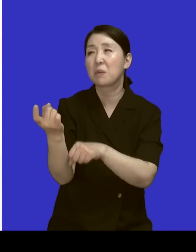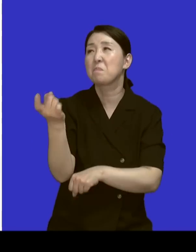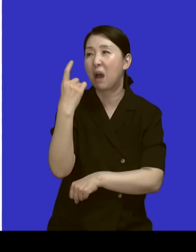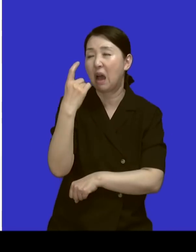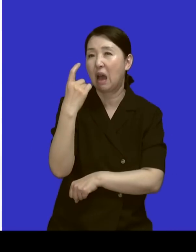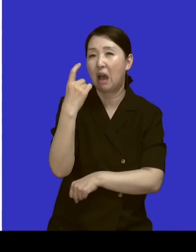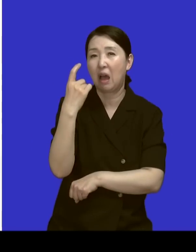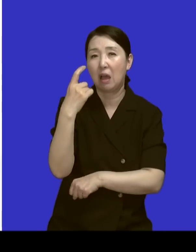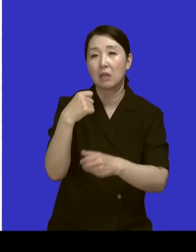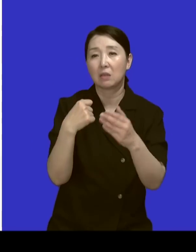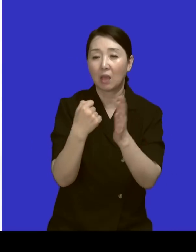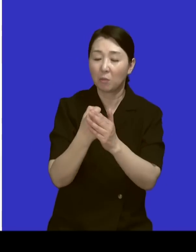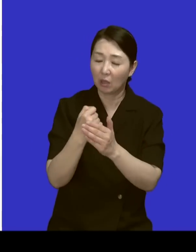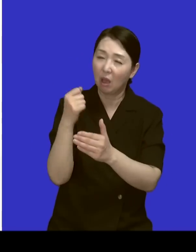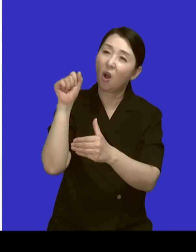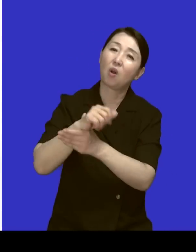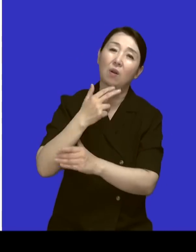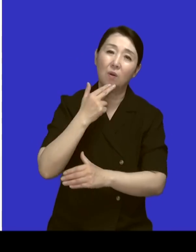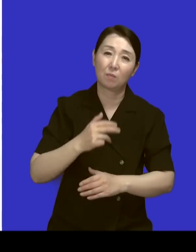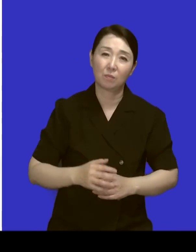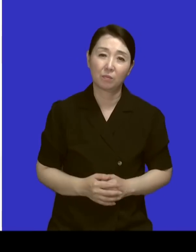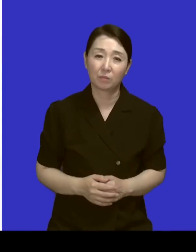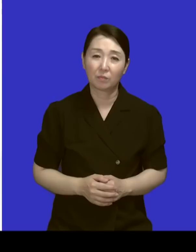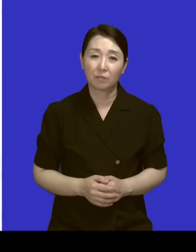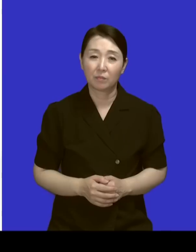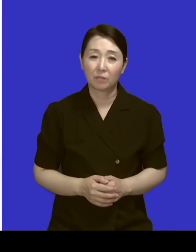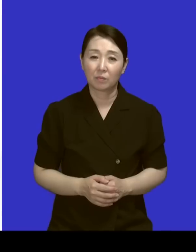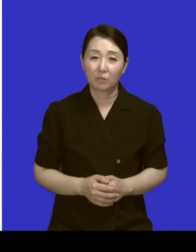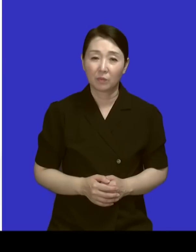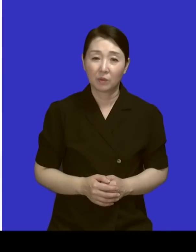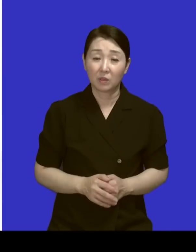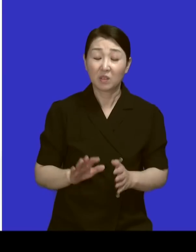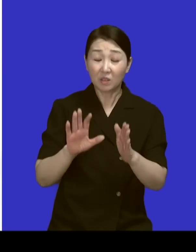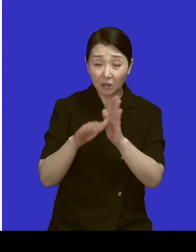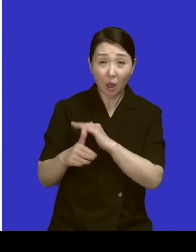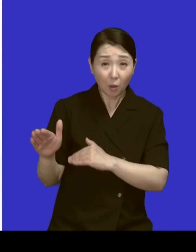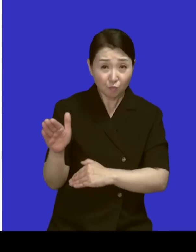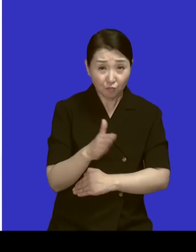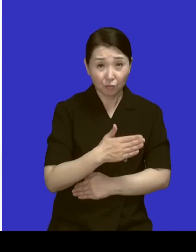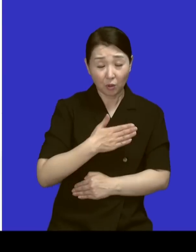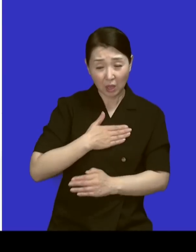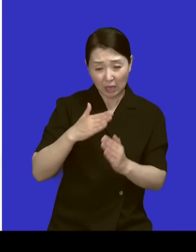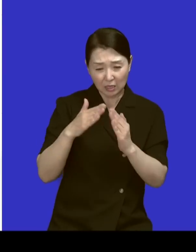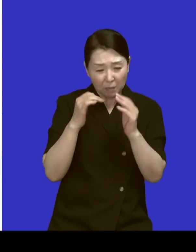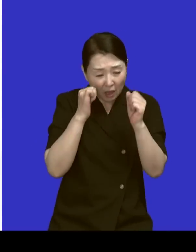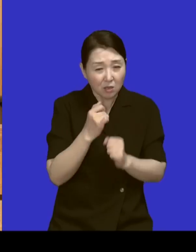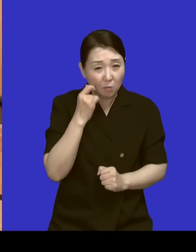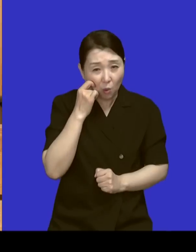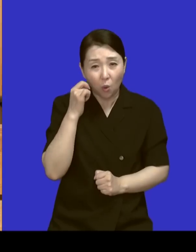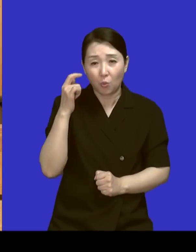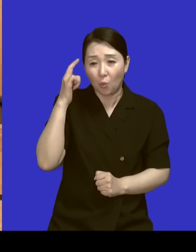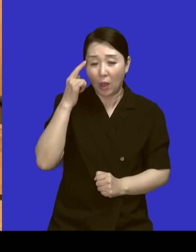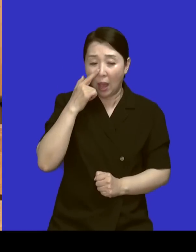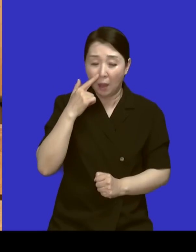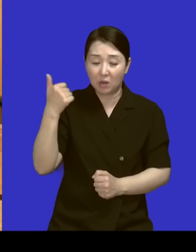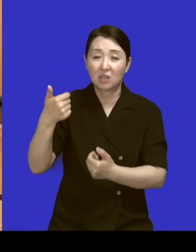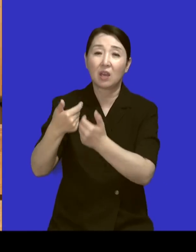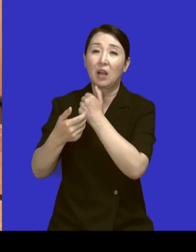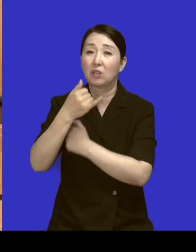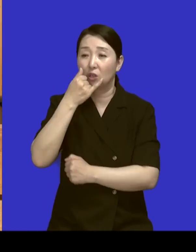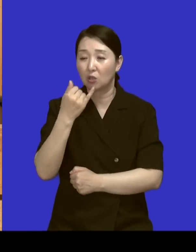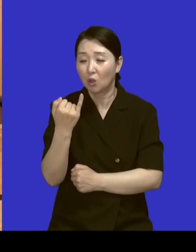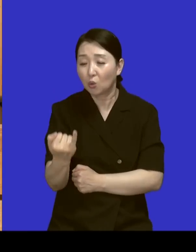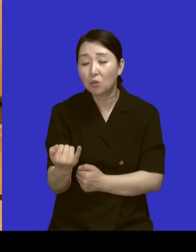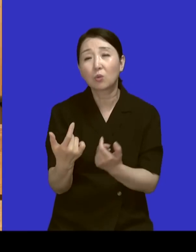보내주신 거예요. 네. 그때부터 이제 도저히 집에 있을 수가 없었어요. 아버지하고의 갈등도 있었고 네. 여동생도 그랬고